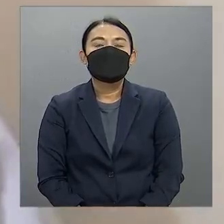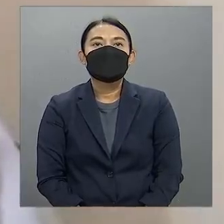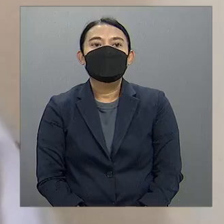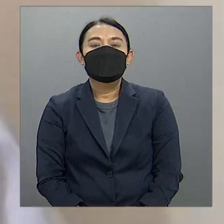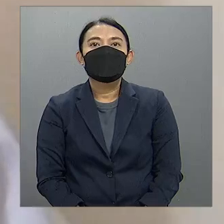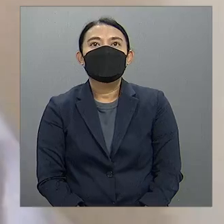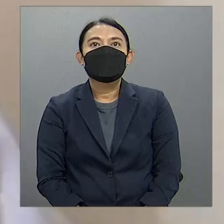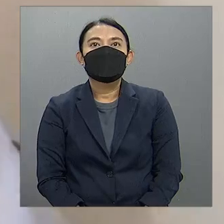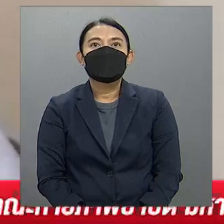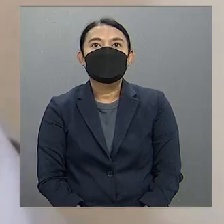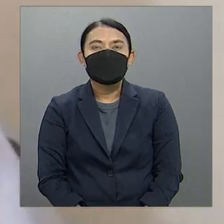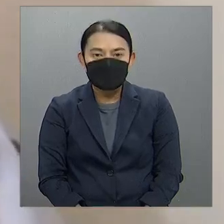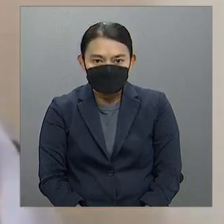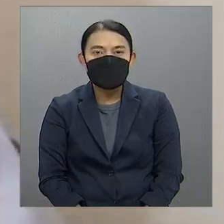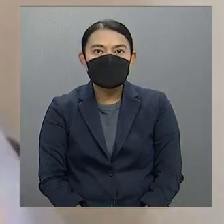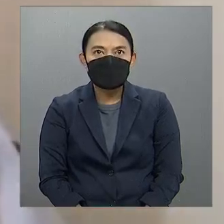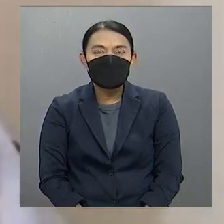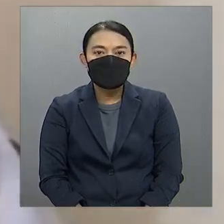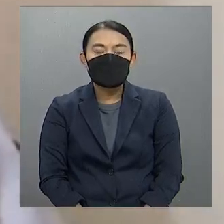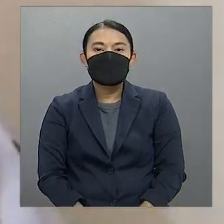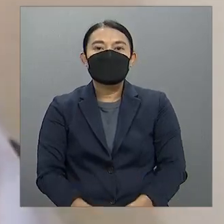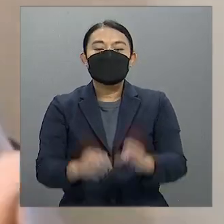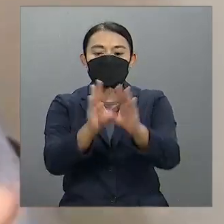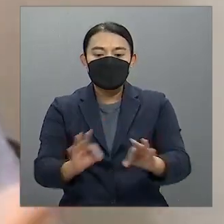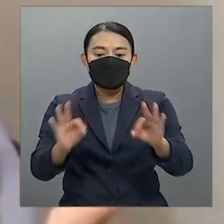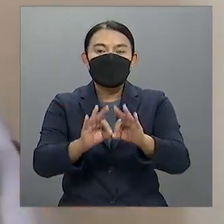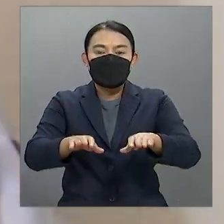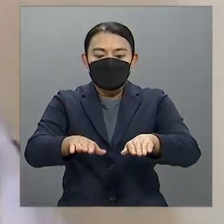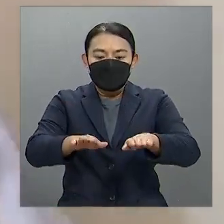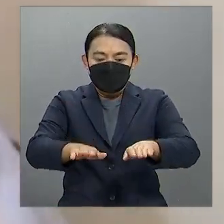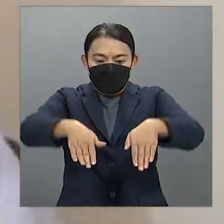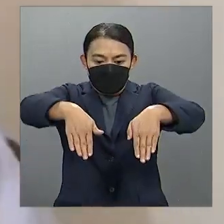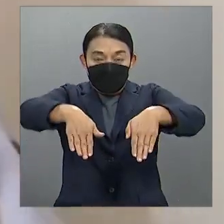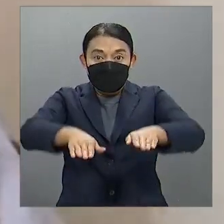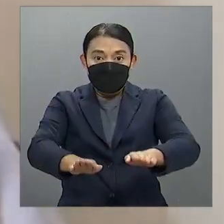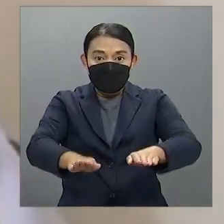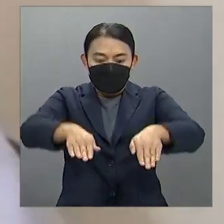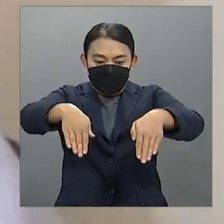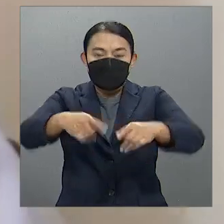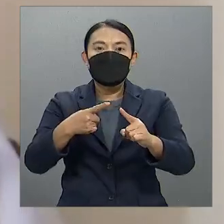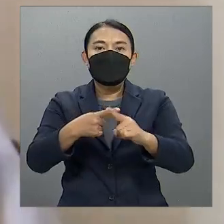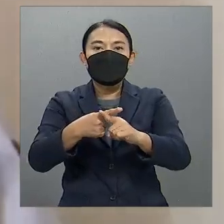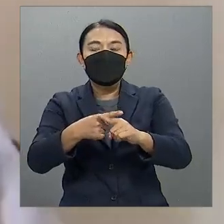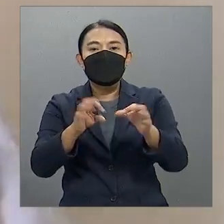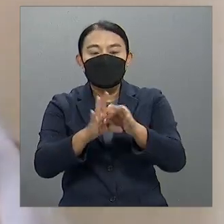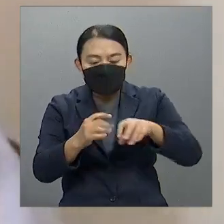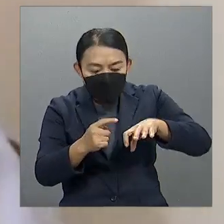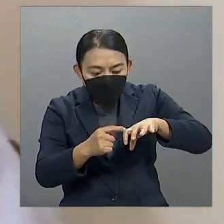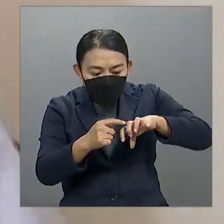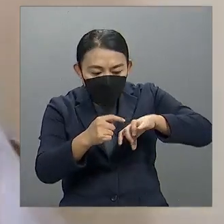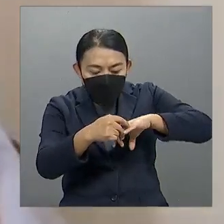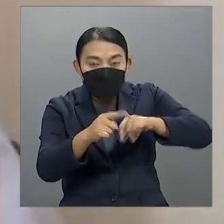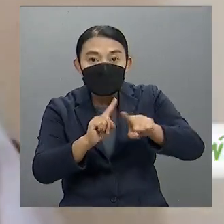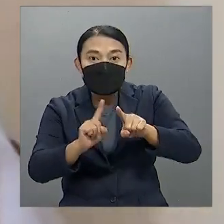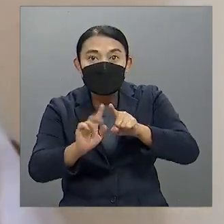ก็จริงๆการขยิบข้อเท้านะคะนอกจากผู้ป่วยที่มีอาการปวดตามข้อแล้วนะคะอีกเรื่องที่ต้องระวังก็คือเรื่องของการล้มค่ะเพราะว่